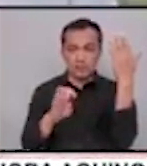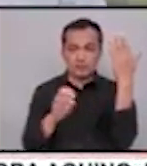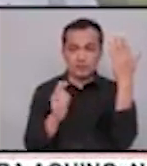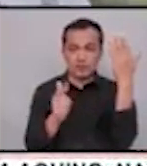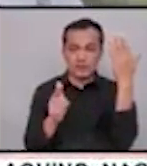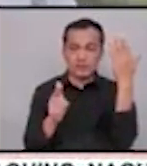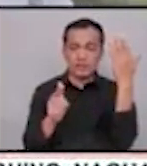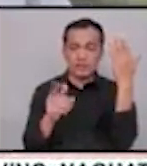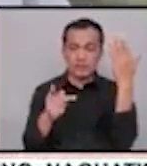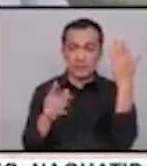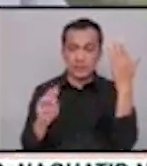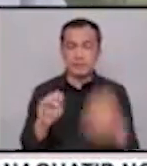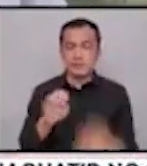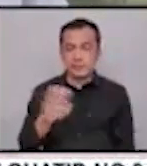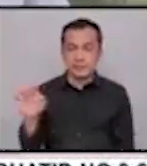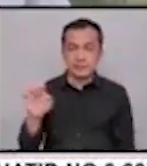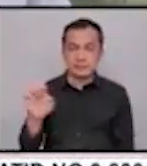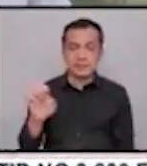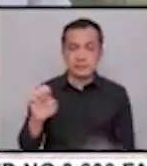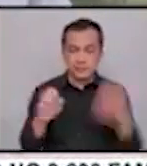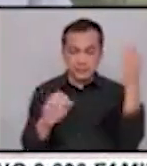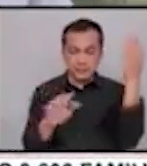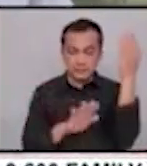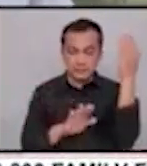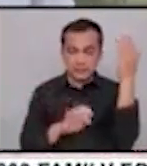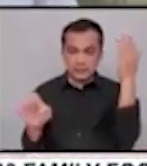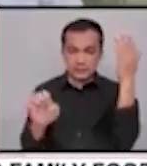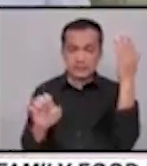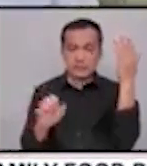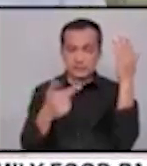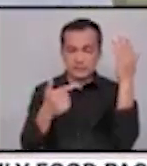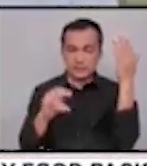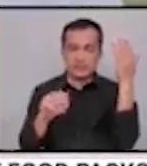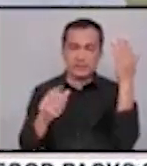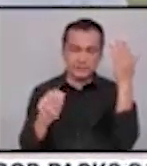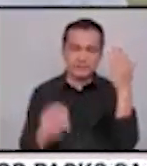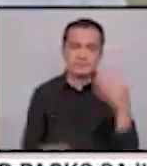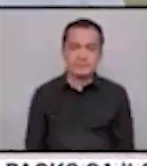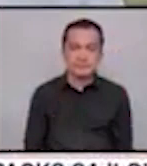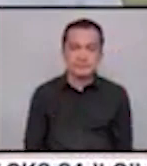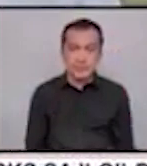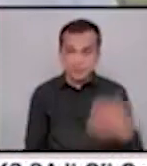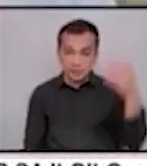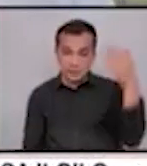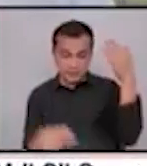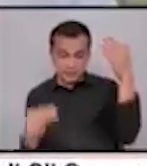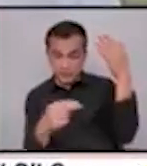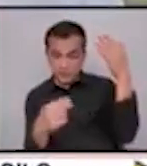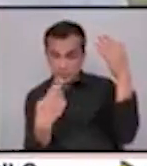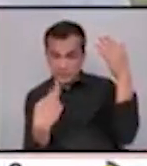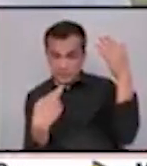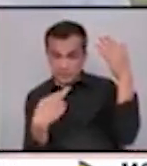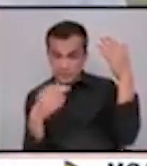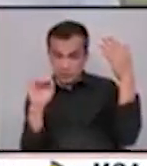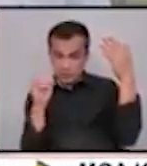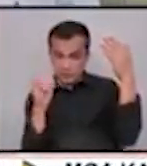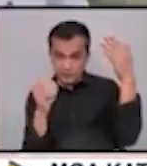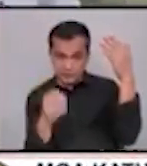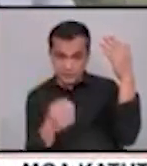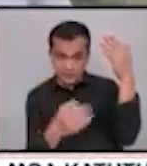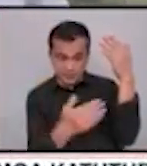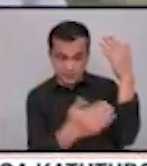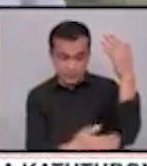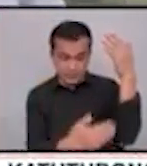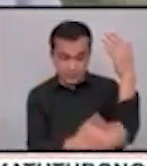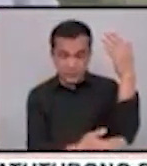kilometers east o silangan ng General Santos City. Ang mga nakita natin mga kulay pula at orange na kaulapan dito sa Eastern Visayas